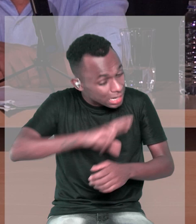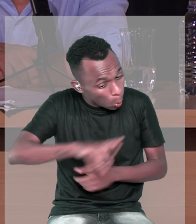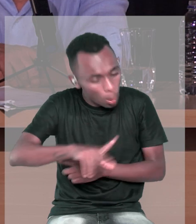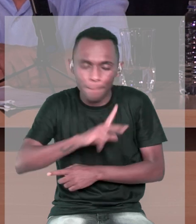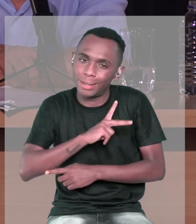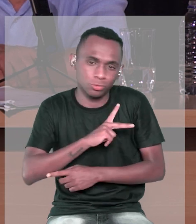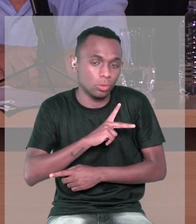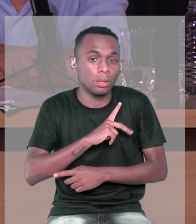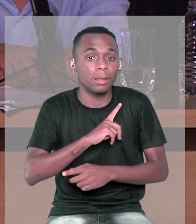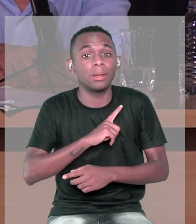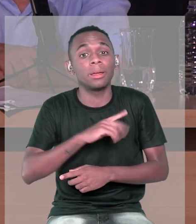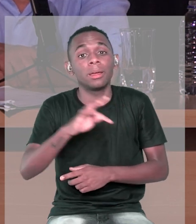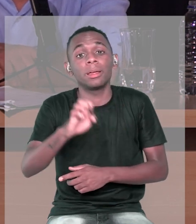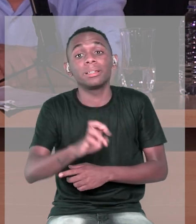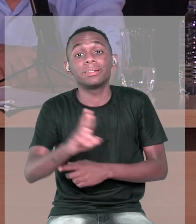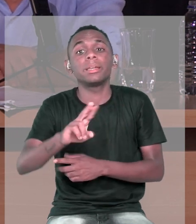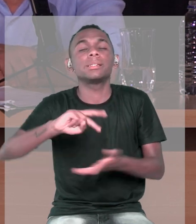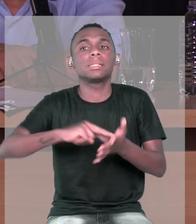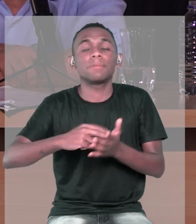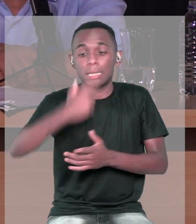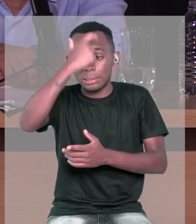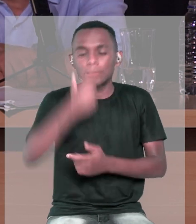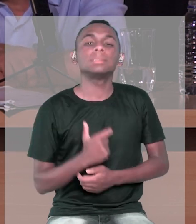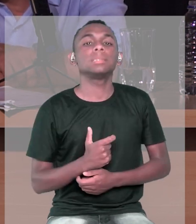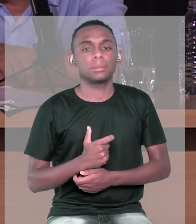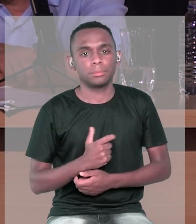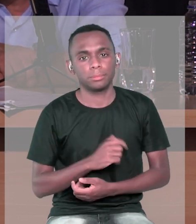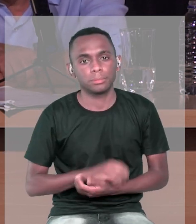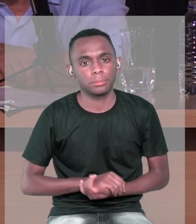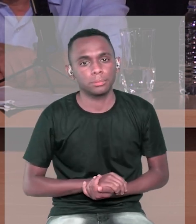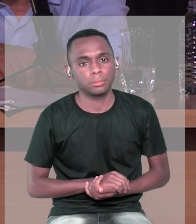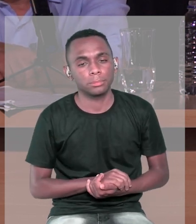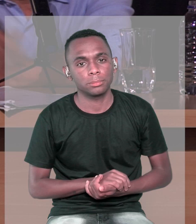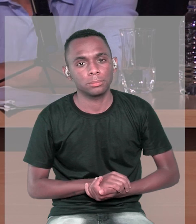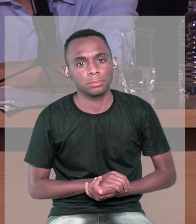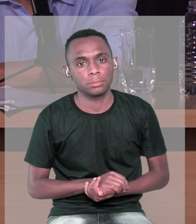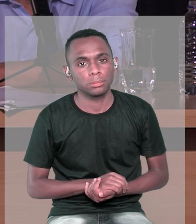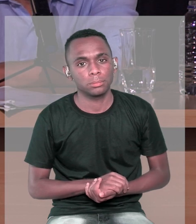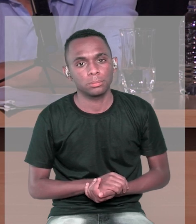privada. Ter, que é o verbo avoir, é ser. Oui, c'est ça, oui. Et